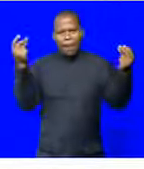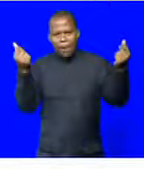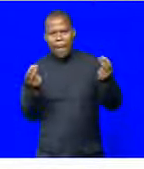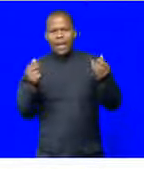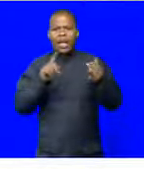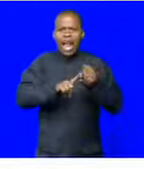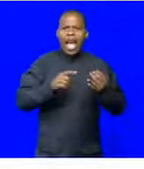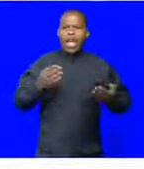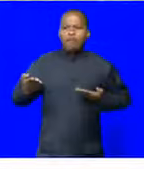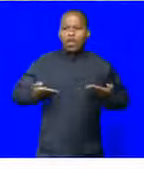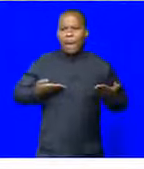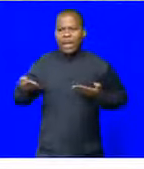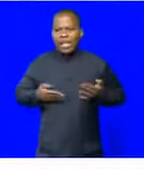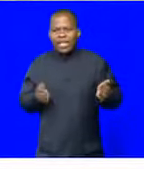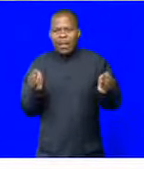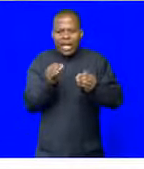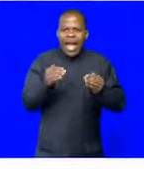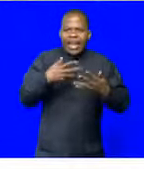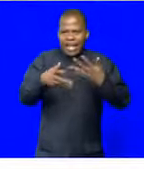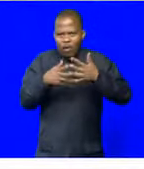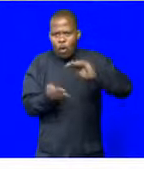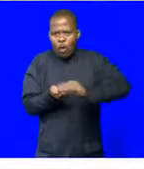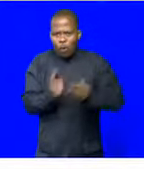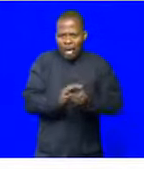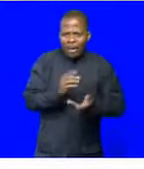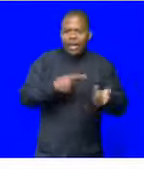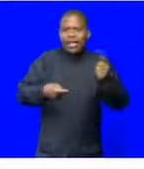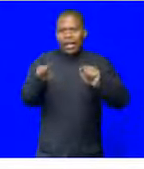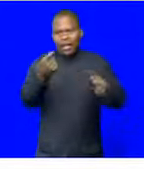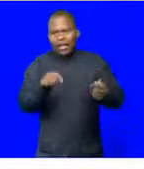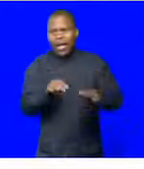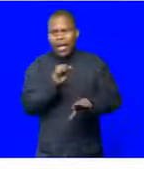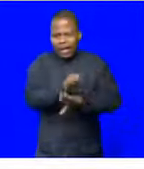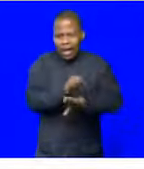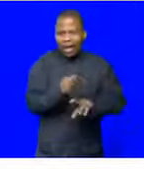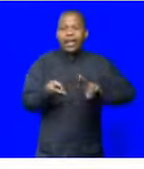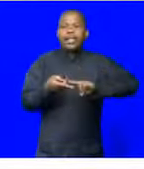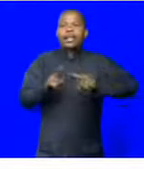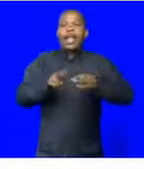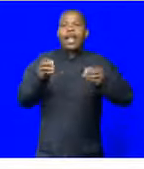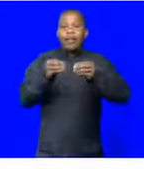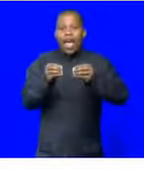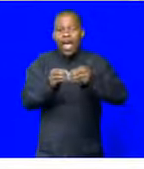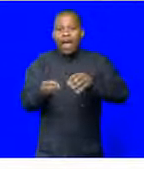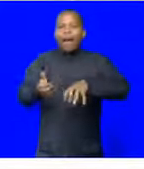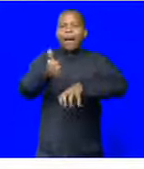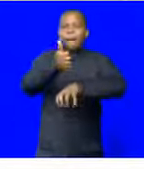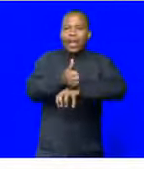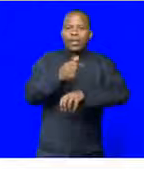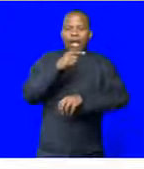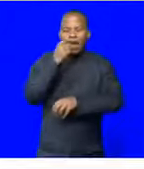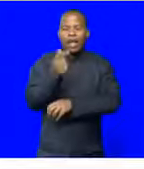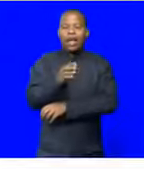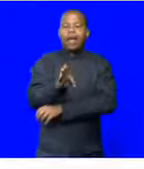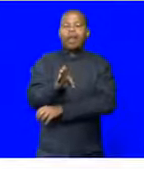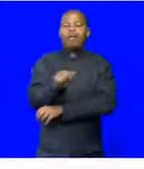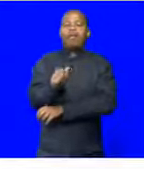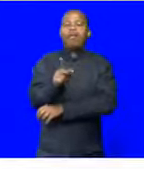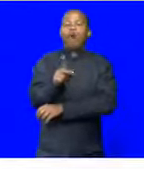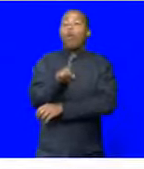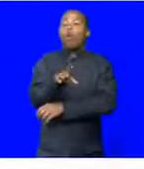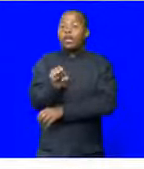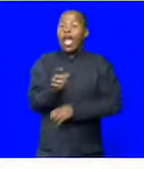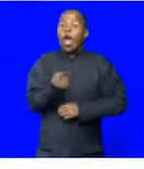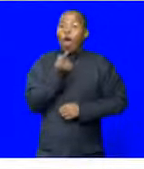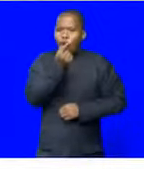nabosobuhle bakhangisa ngemisebenzi yabo. Umphathi we-Standard Bank Mvuselelo Fakutse uthi noma lo